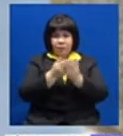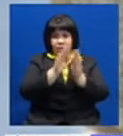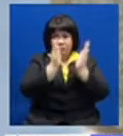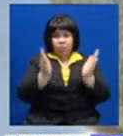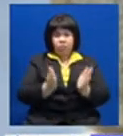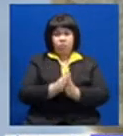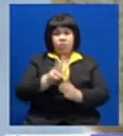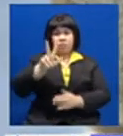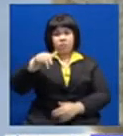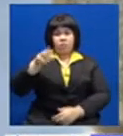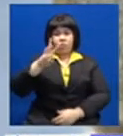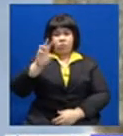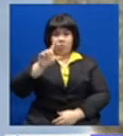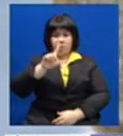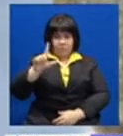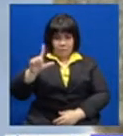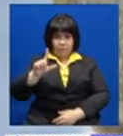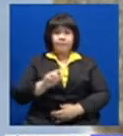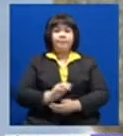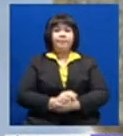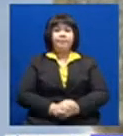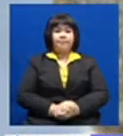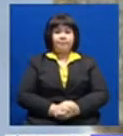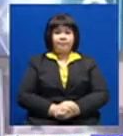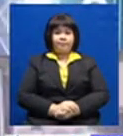3,600ล้านบาทค่ะ